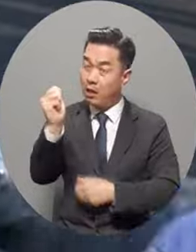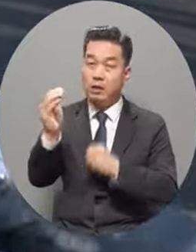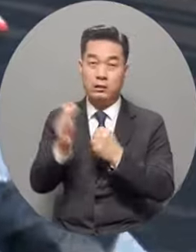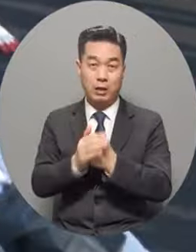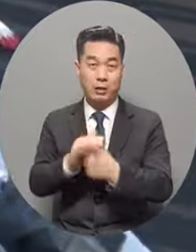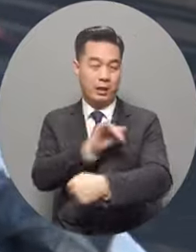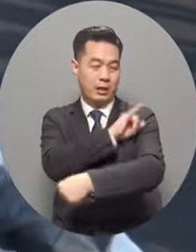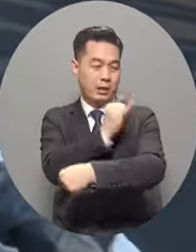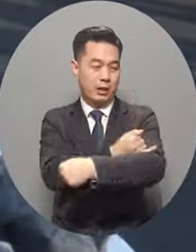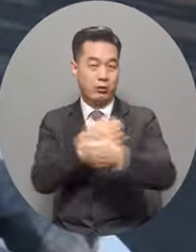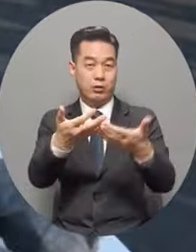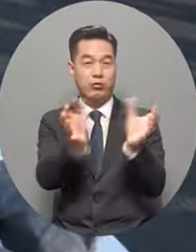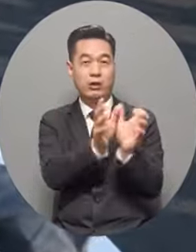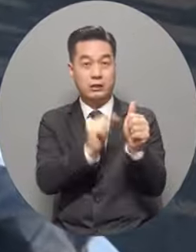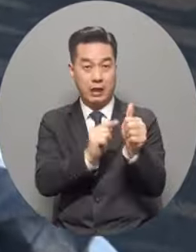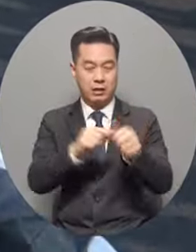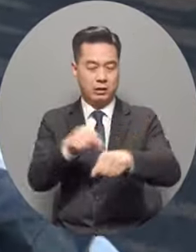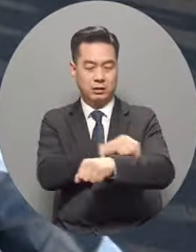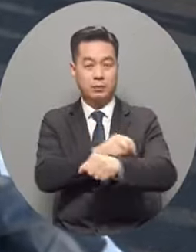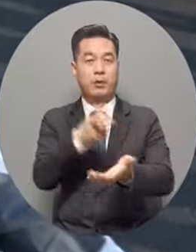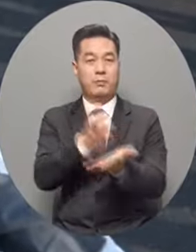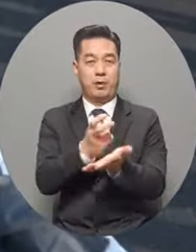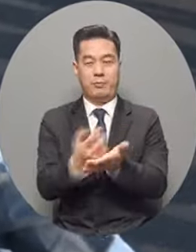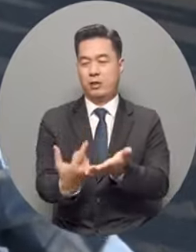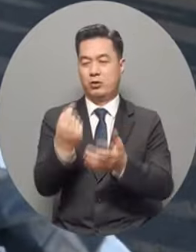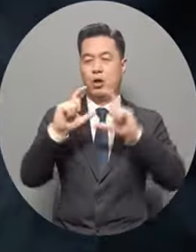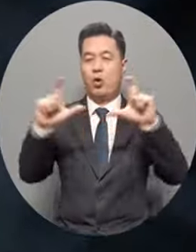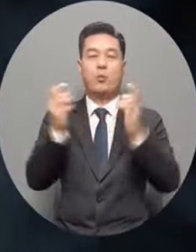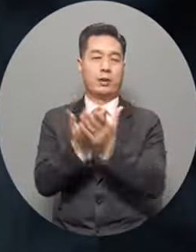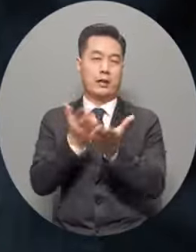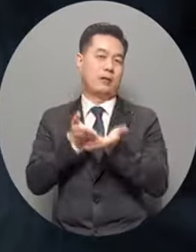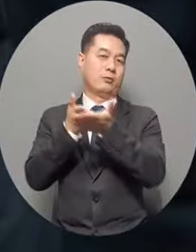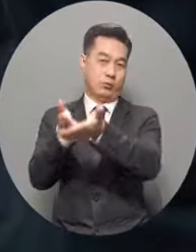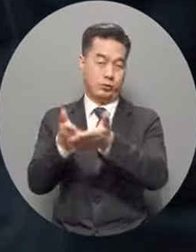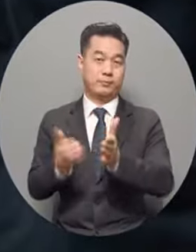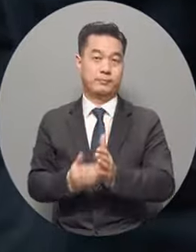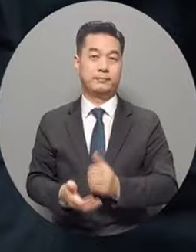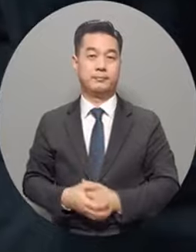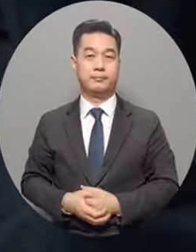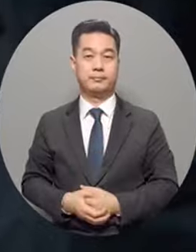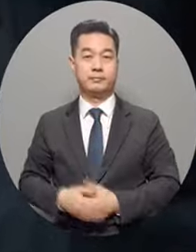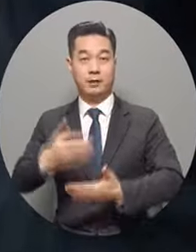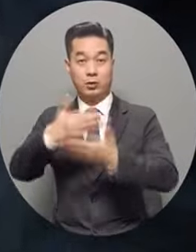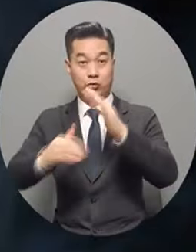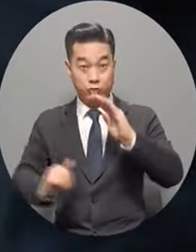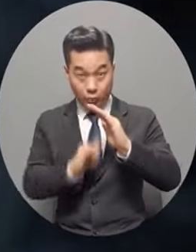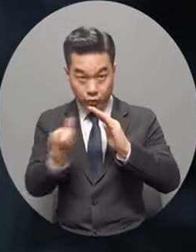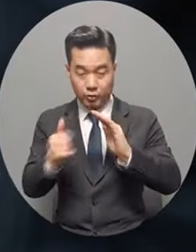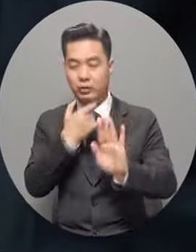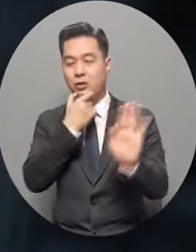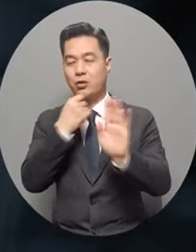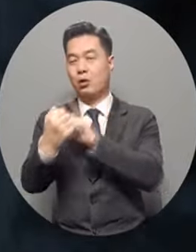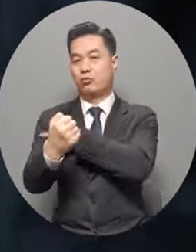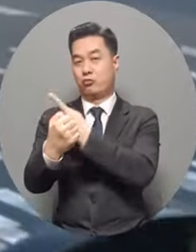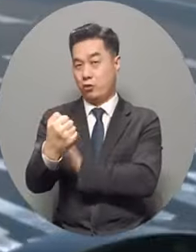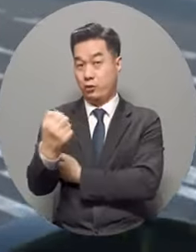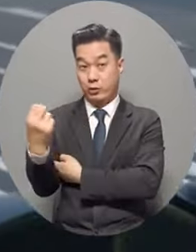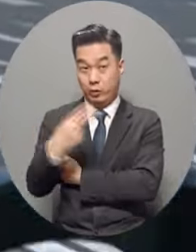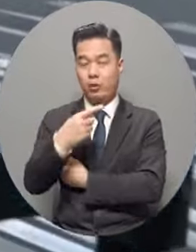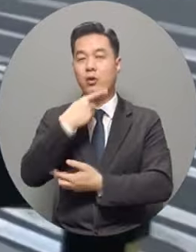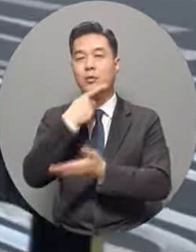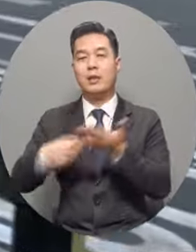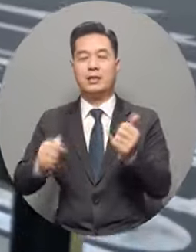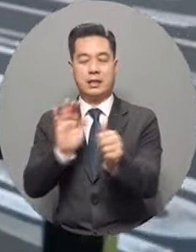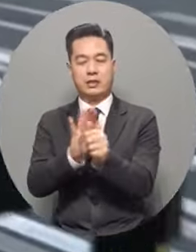인권위원장도 성명을 내고 특별법에 조속한 공포를 촉구했습니다. 유족들은 거부권 행사와 함께 피해자